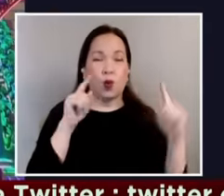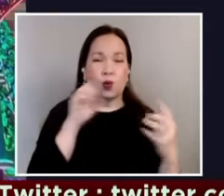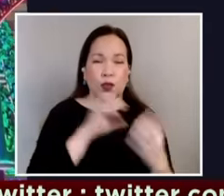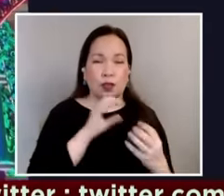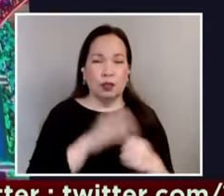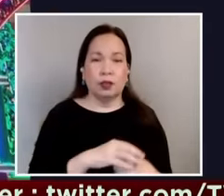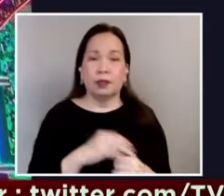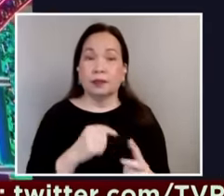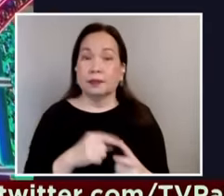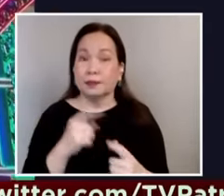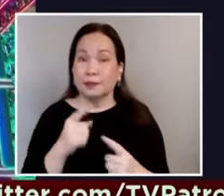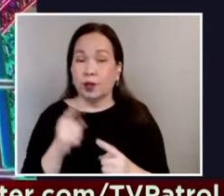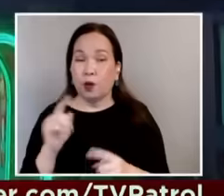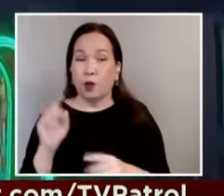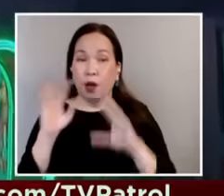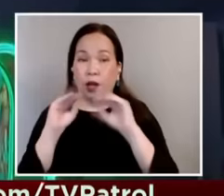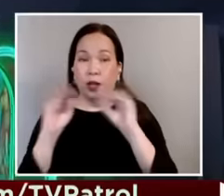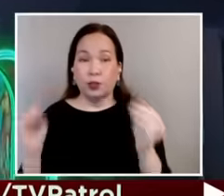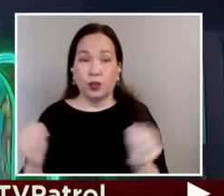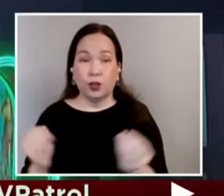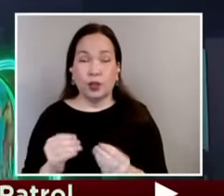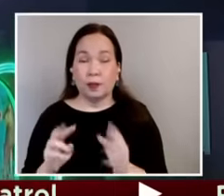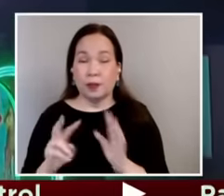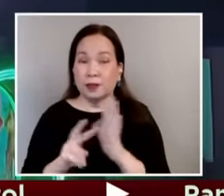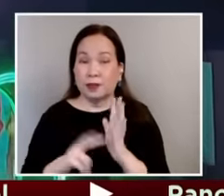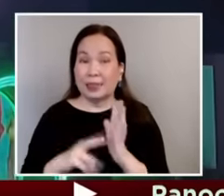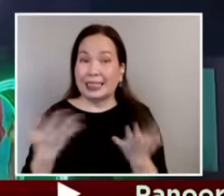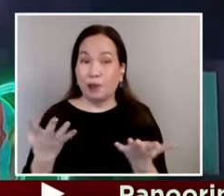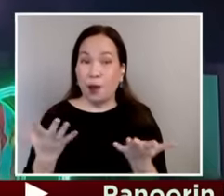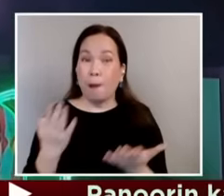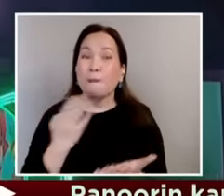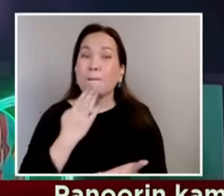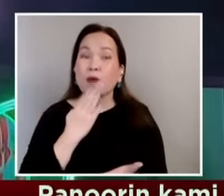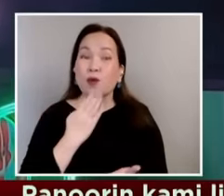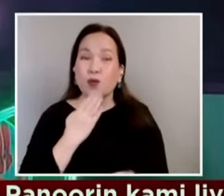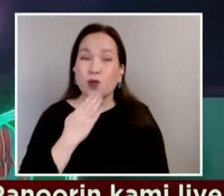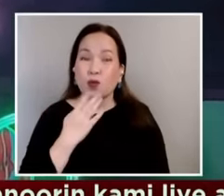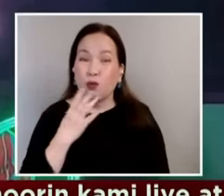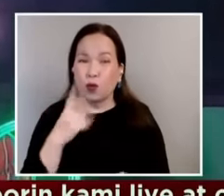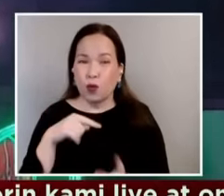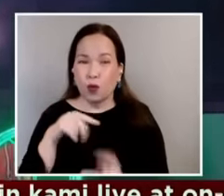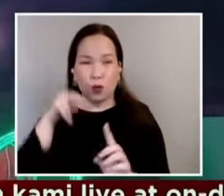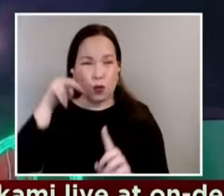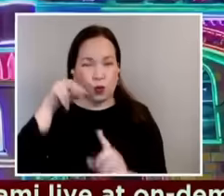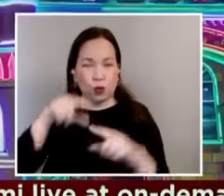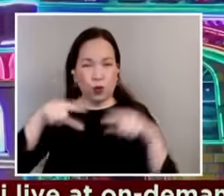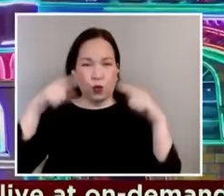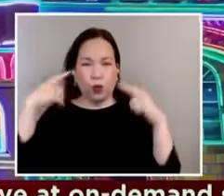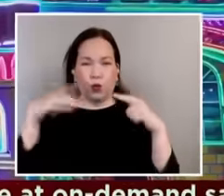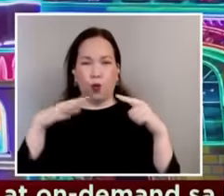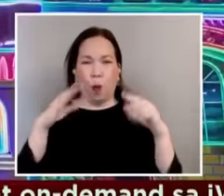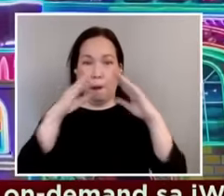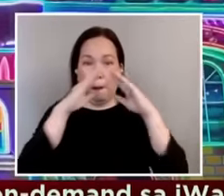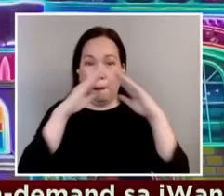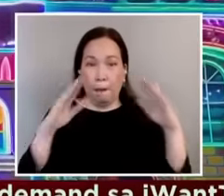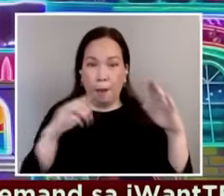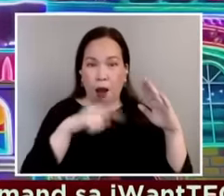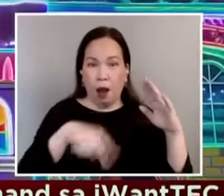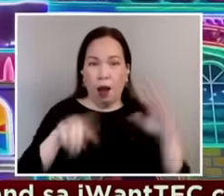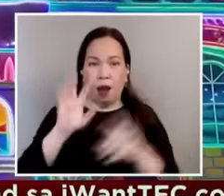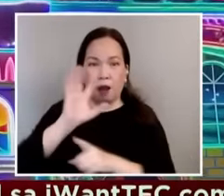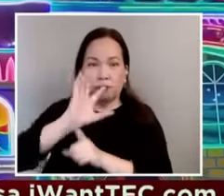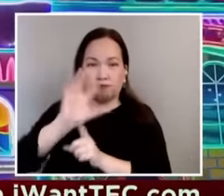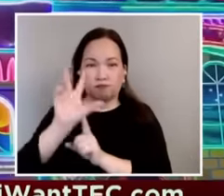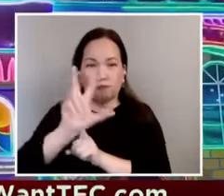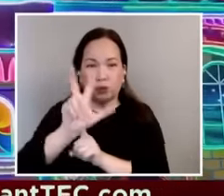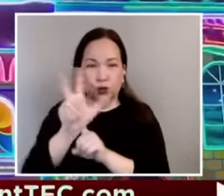attraction na sa Bacolod City. Makikita rin ang buong disenyo sa labas ng isang bahay na mayroong windmill, Christmas